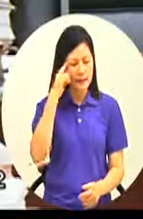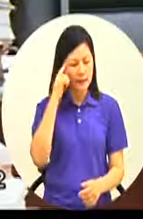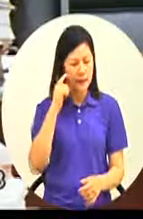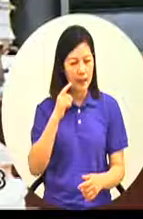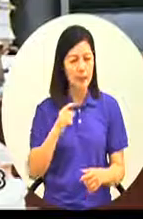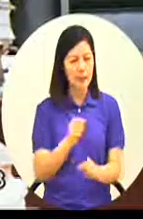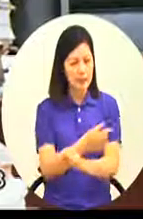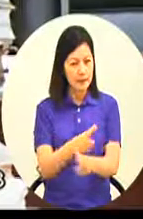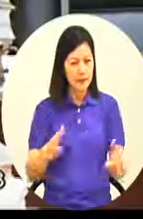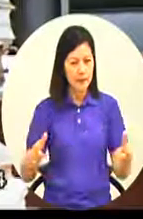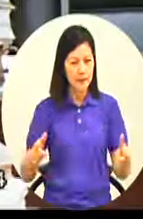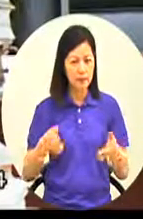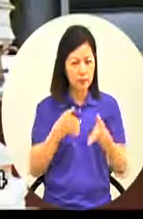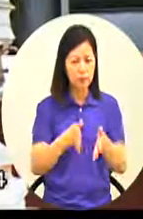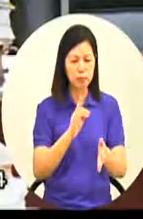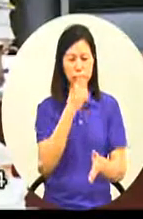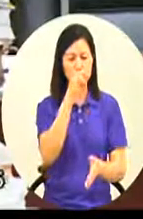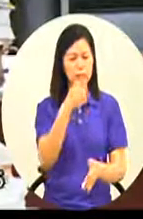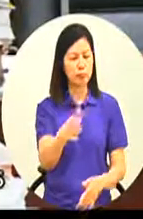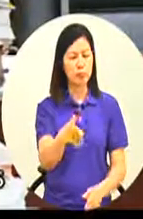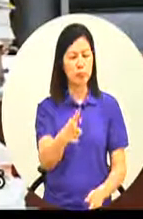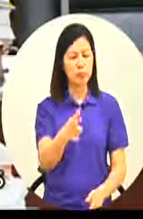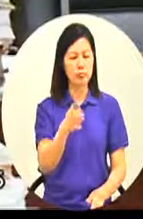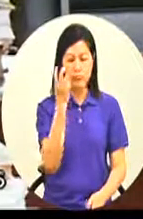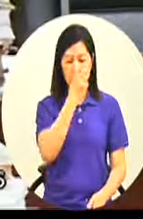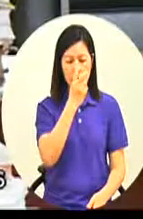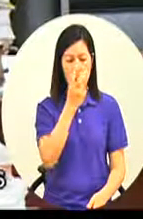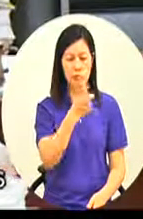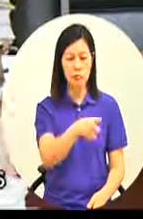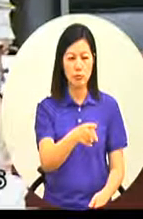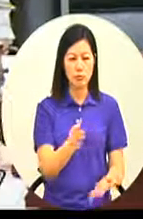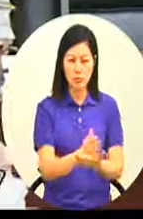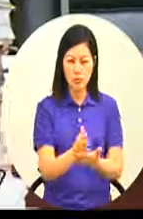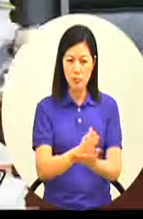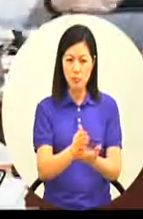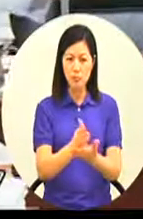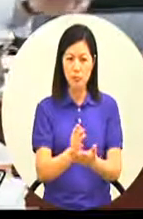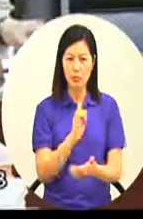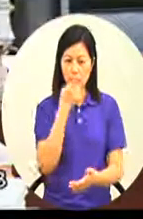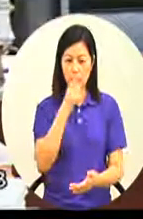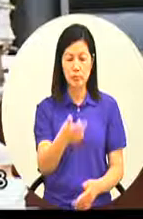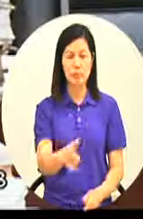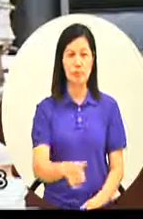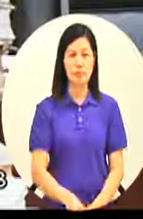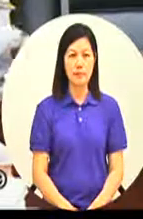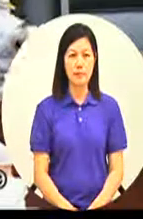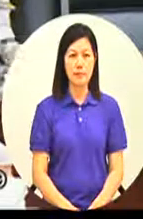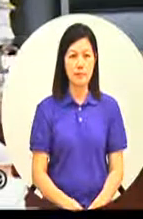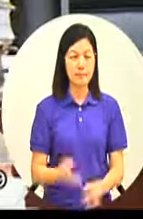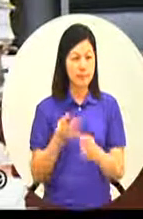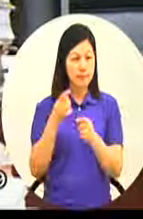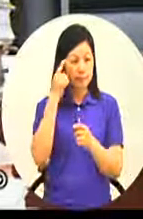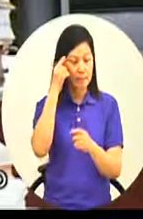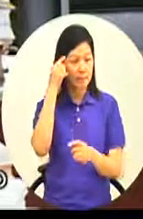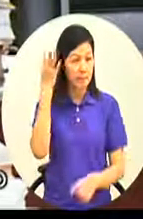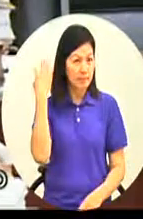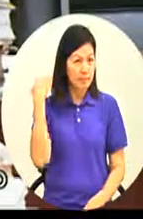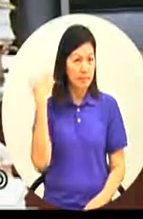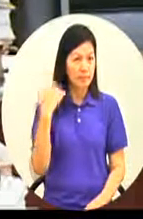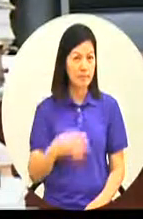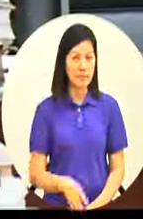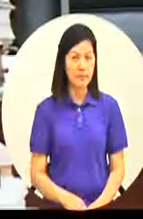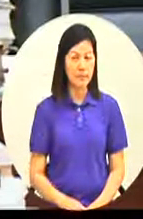解决一个单项或者是一个监督考核。那我一直想前几天我也听到其他议员包括夏文达提的公民参与，